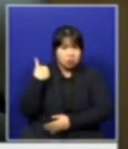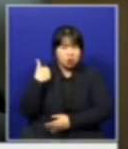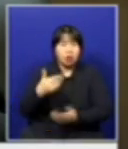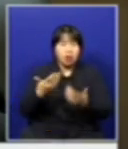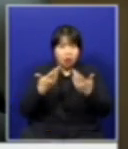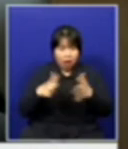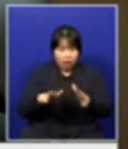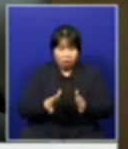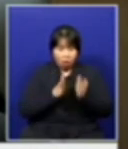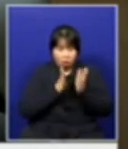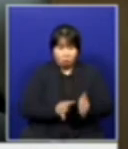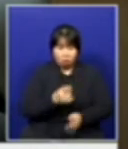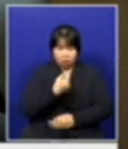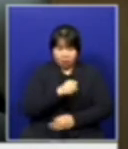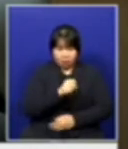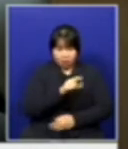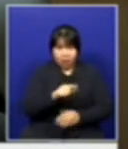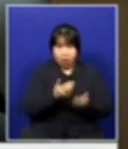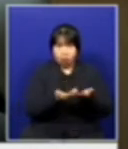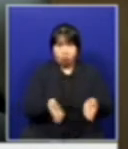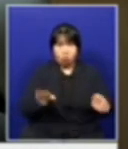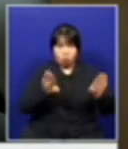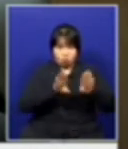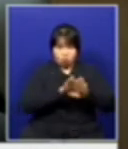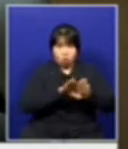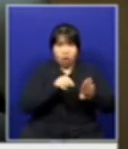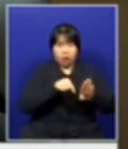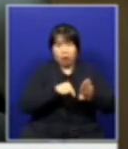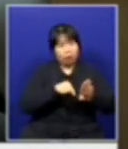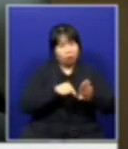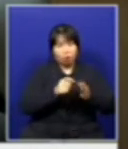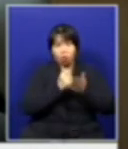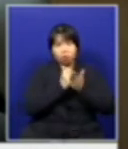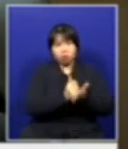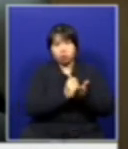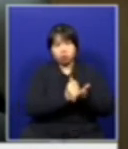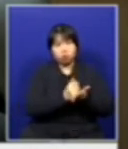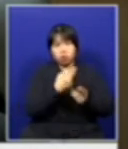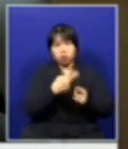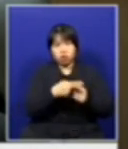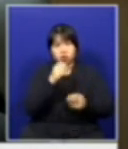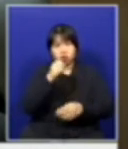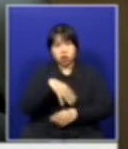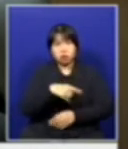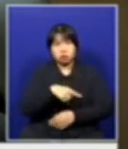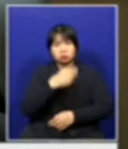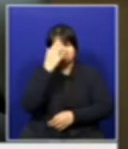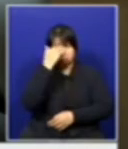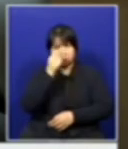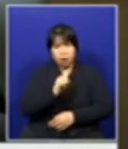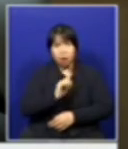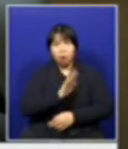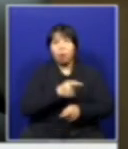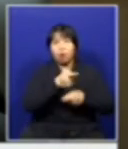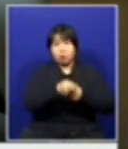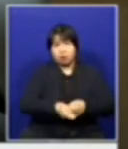าณอีก10ล้านครอบครัวซึ่งไม่ได้รับการเยียวยานะฮะในส่วนของเกษตรกร